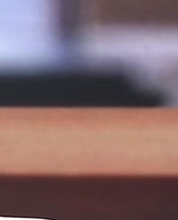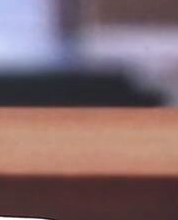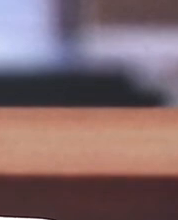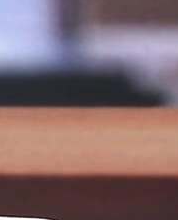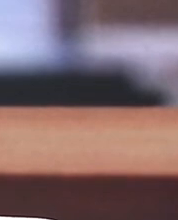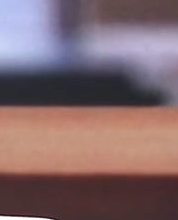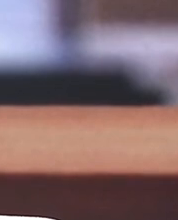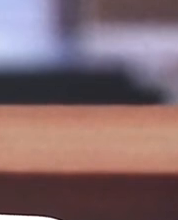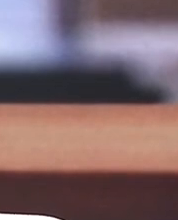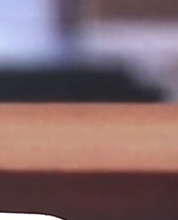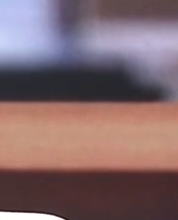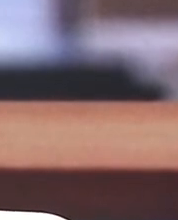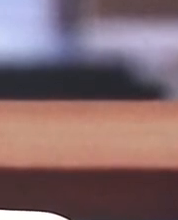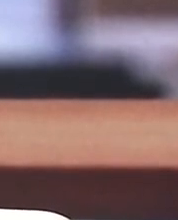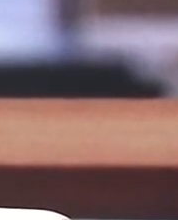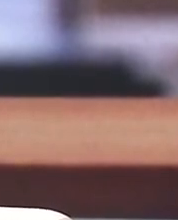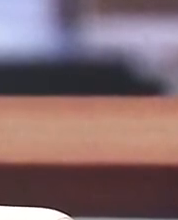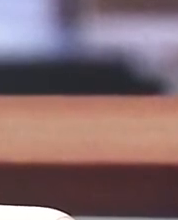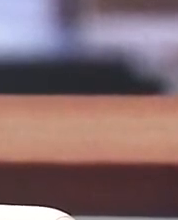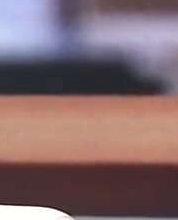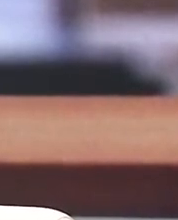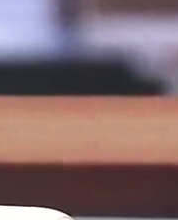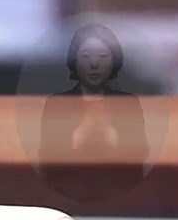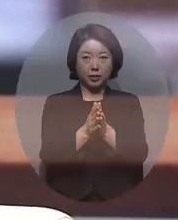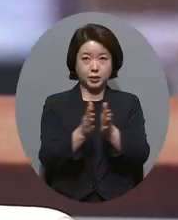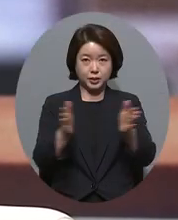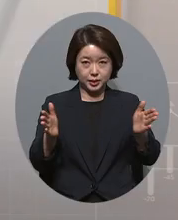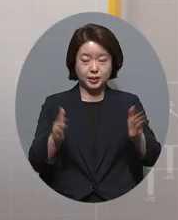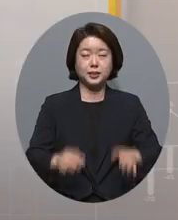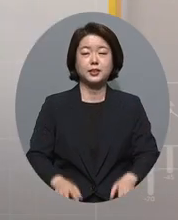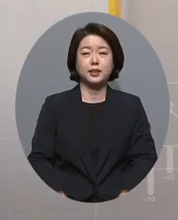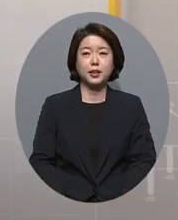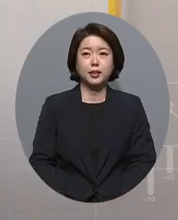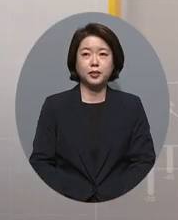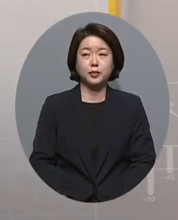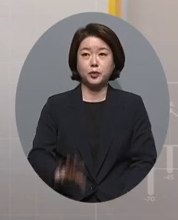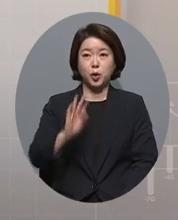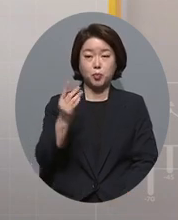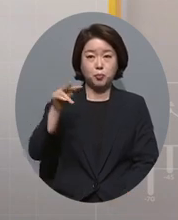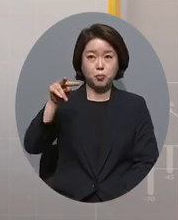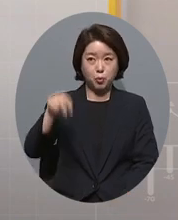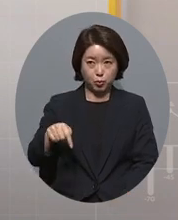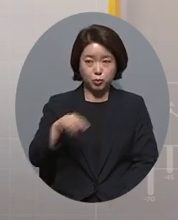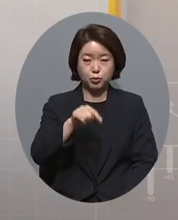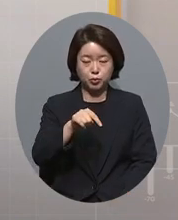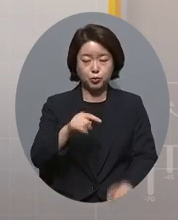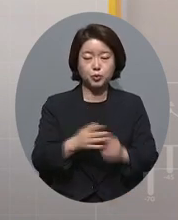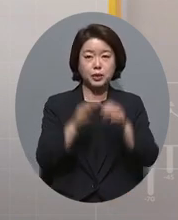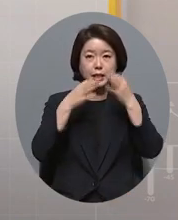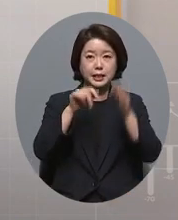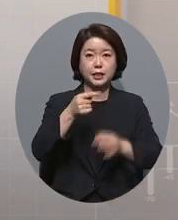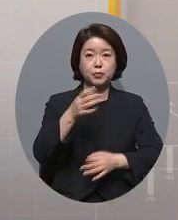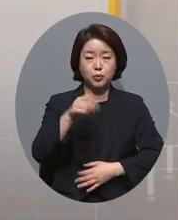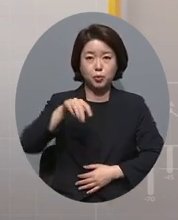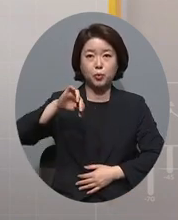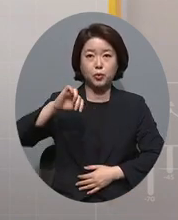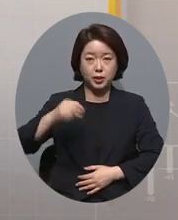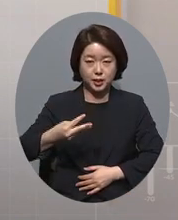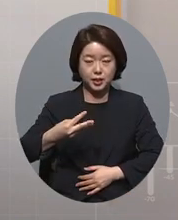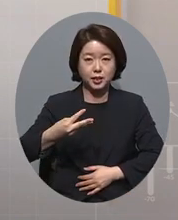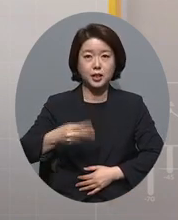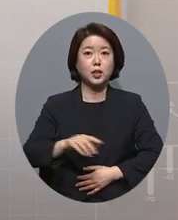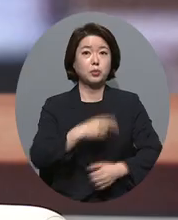방송 시작하겠습니다 보수의 지성인으로 꼽히는 김동길 연세대 명예교수가 어젯밤